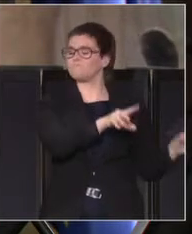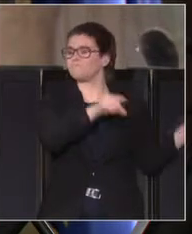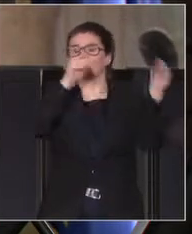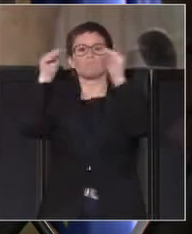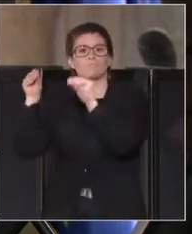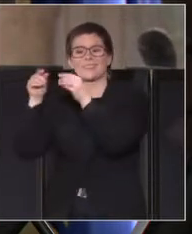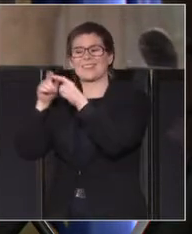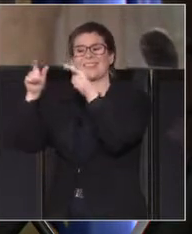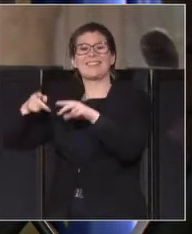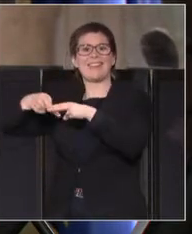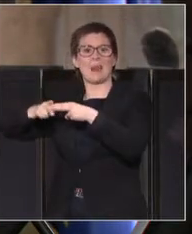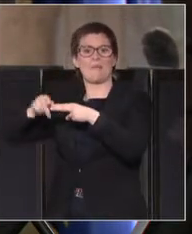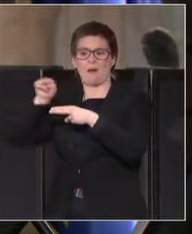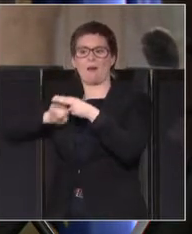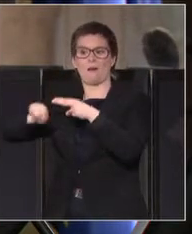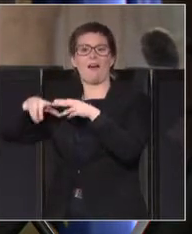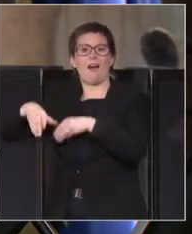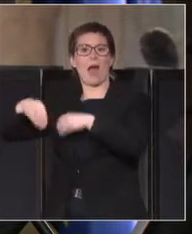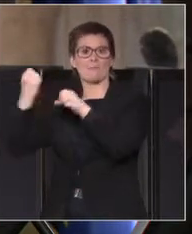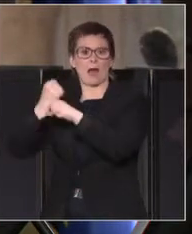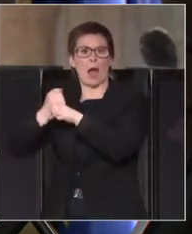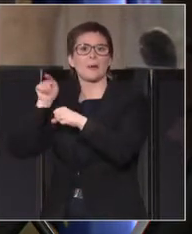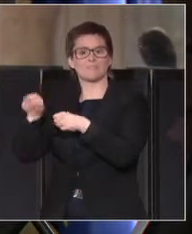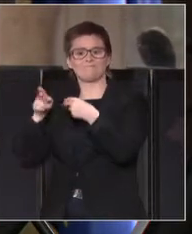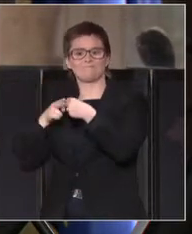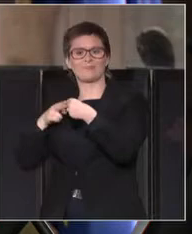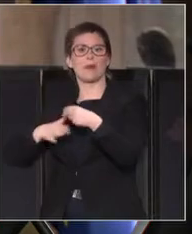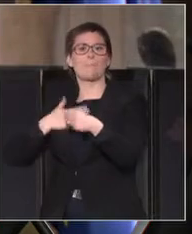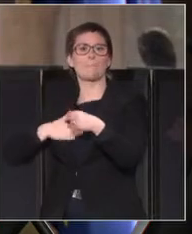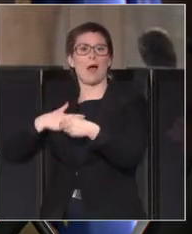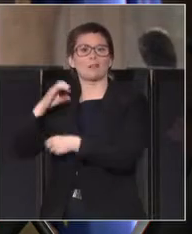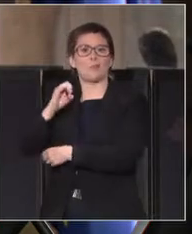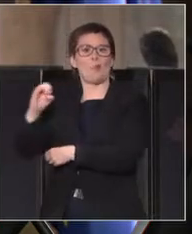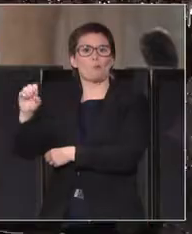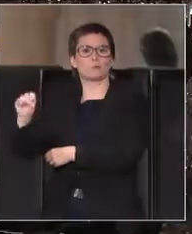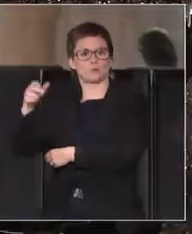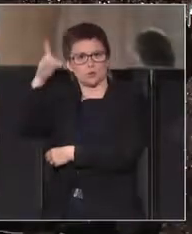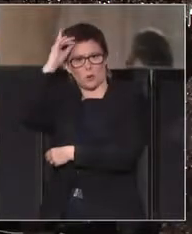Deutsche Hurdis-Fabrik nach Baden-Oos überstellt.